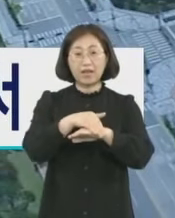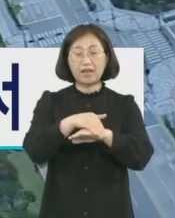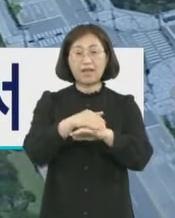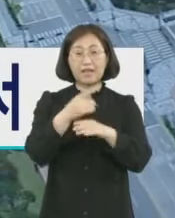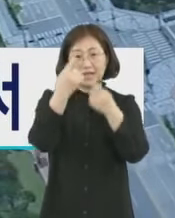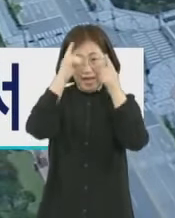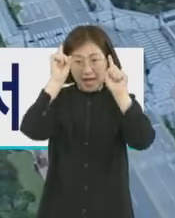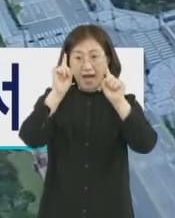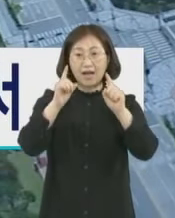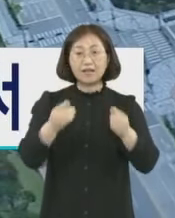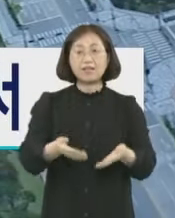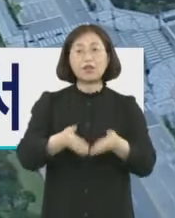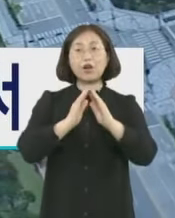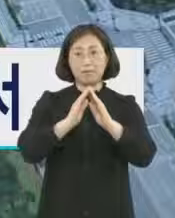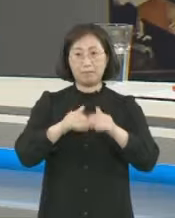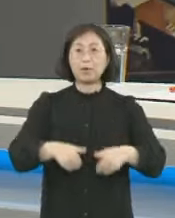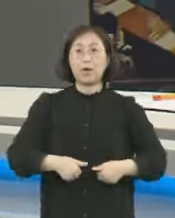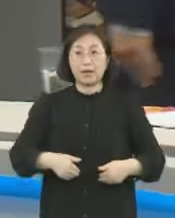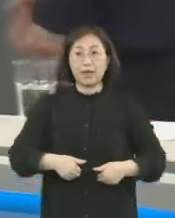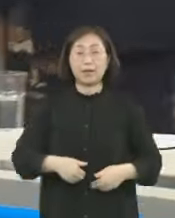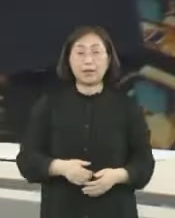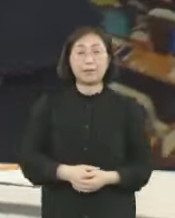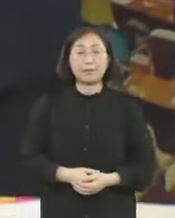서울방송센터 이선학 기자입니다.